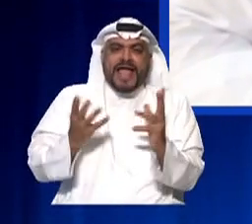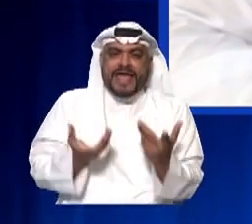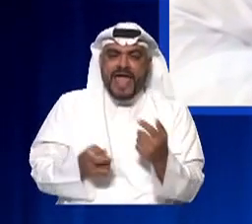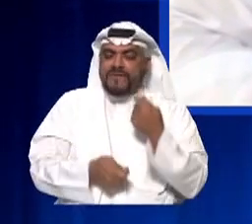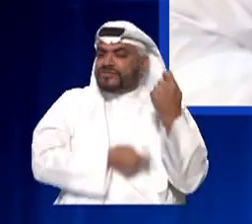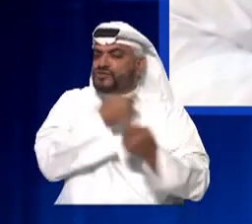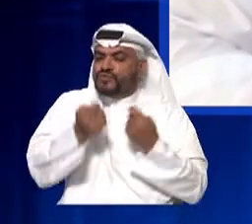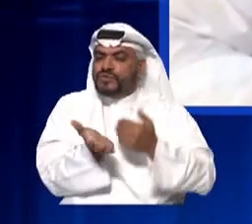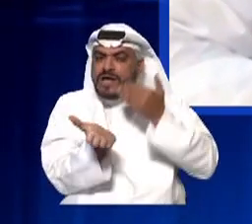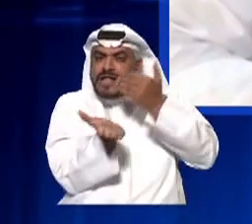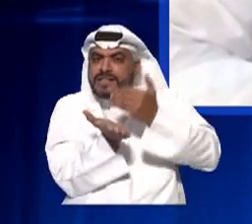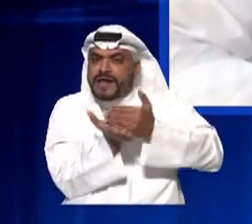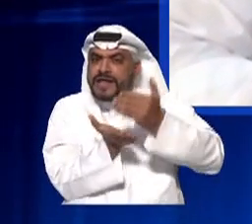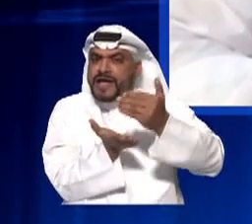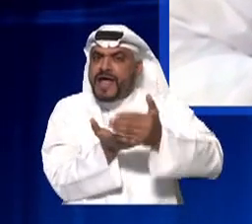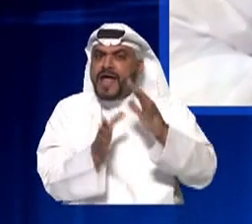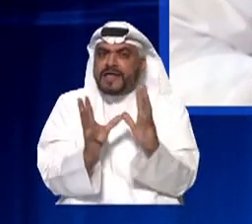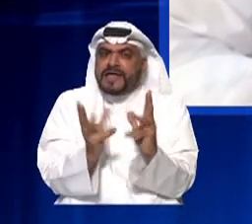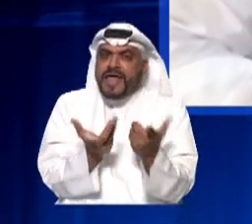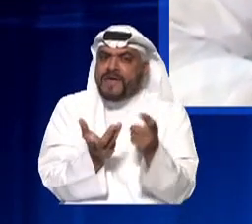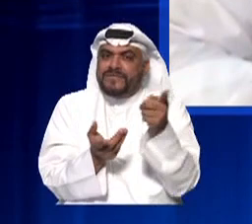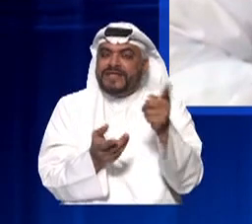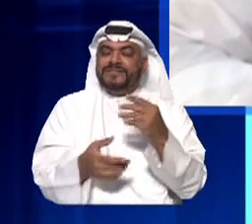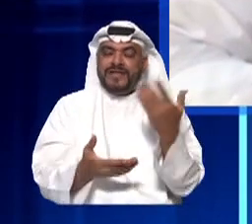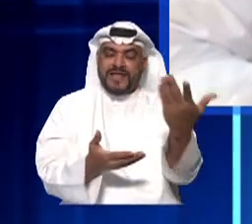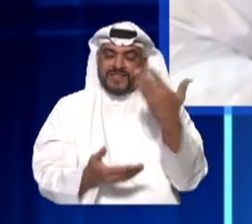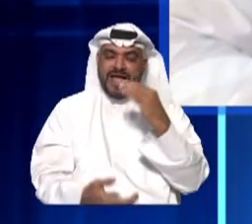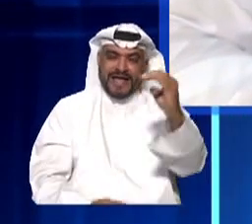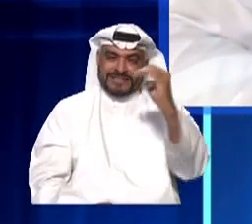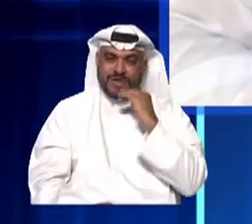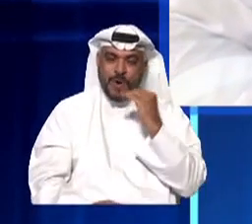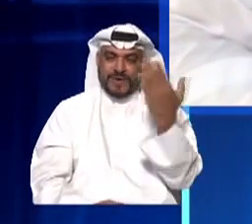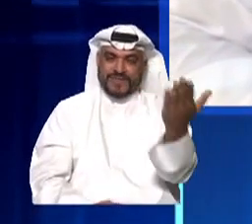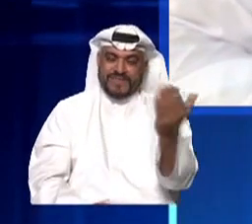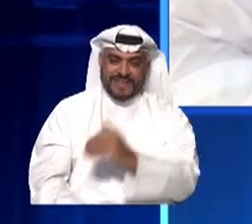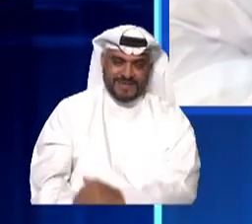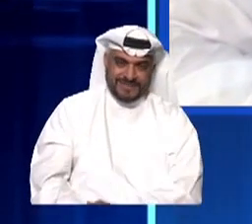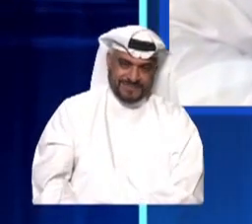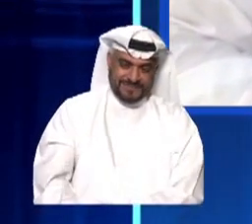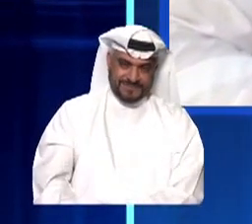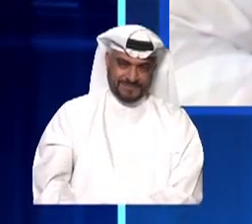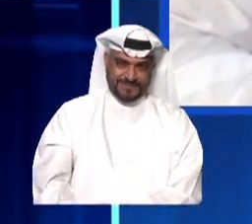الإجراء المتخذ هناك. تفضل تفضل رائد.